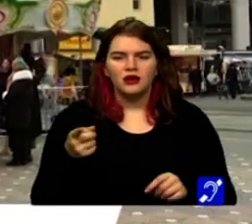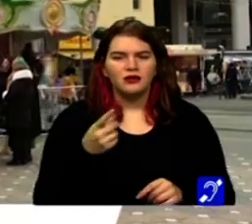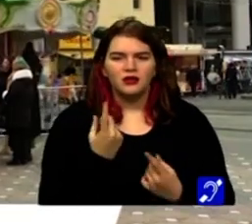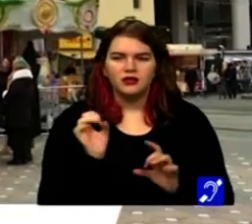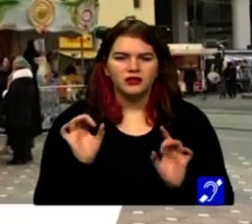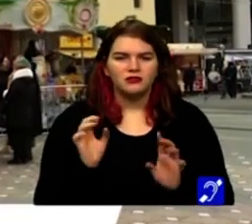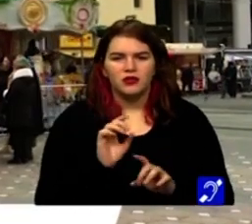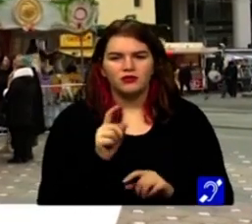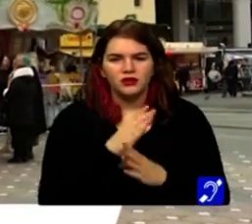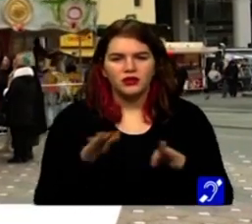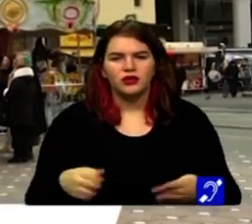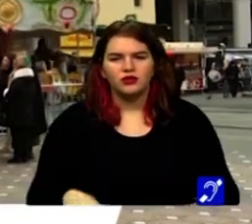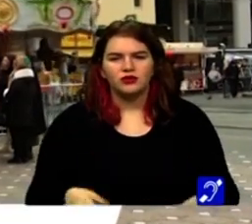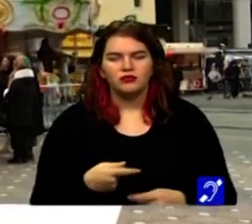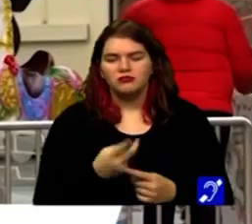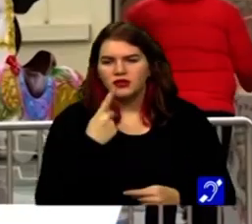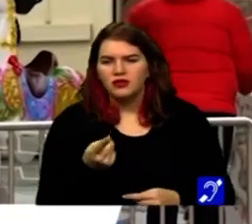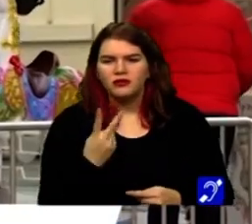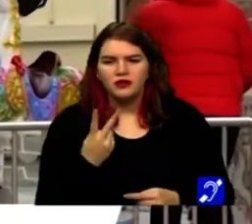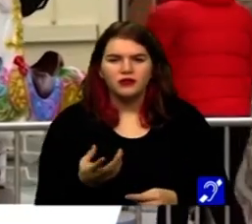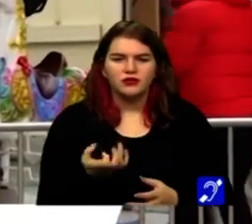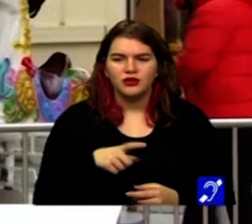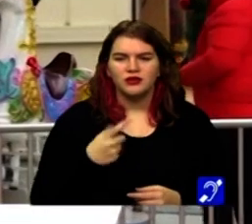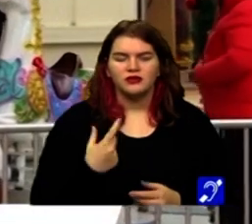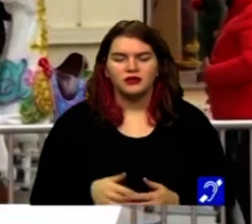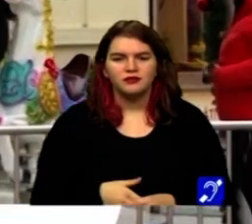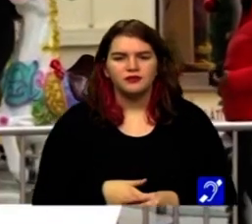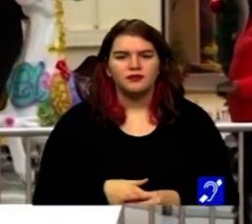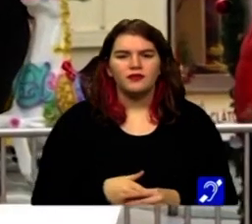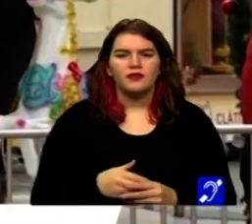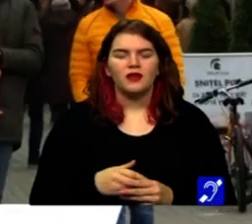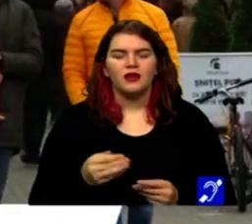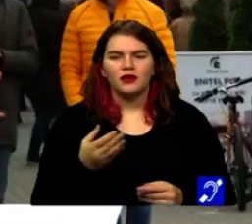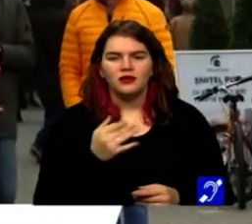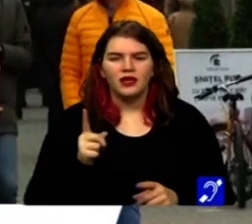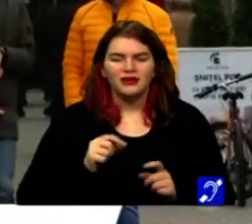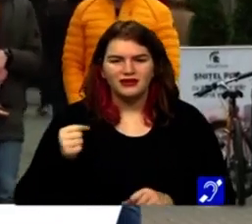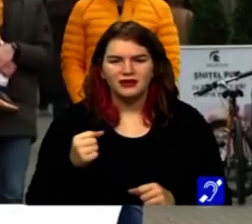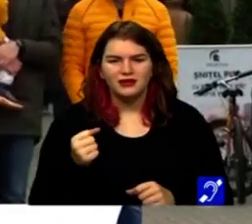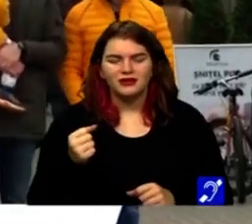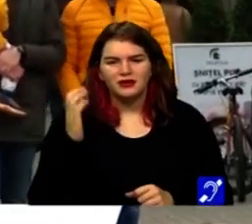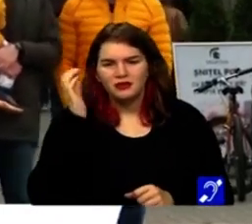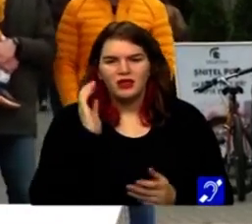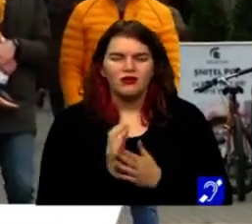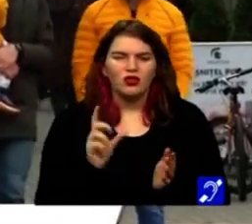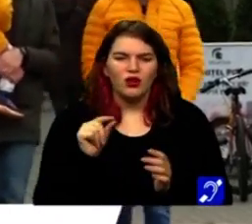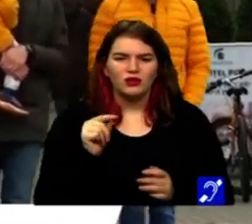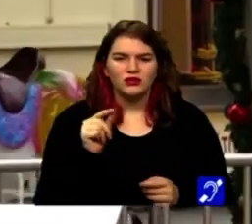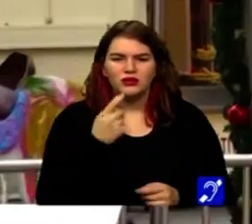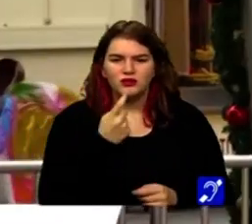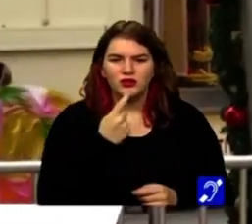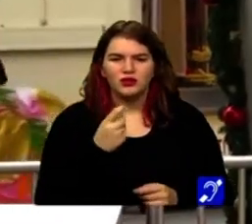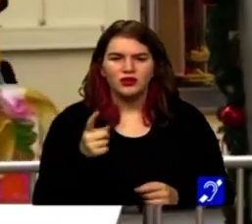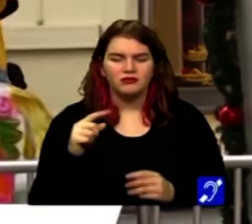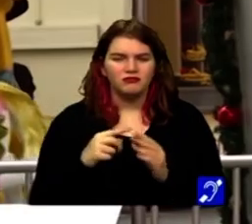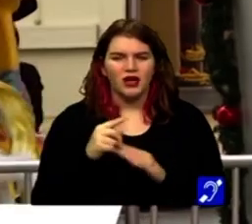n-am fost niciodată, așa că am venit să vedem. Dacă sâmbătă la Timișoara au fost aproape 20 de grade Celsius, ieri mercurul